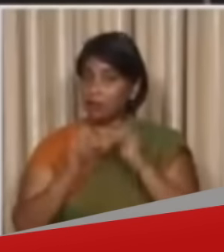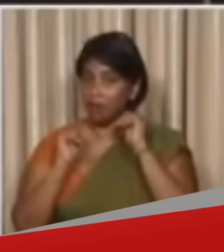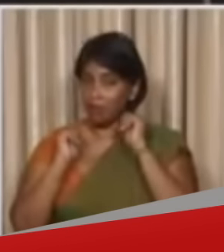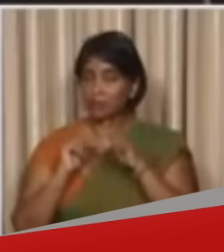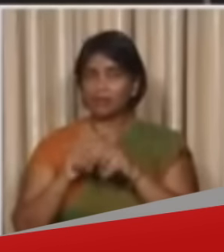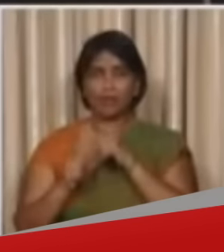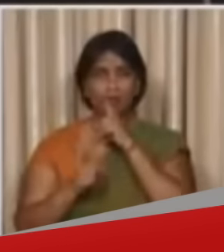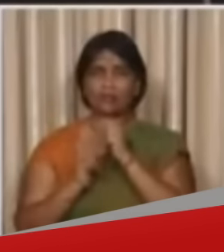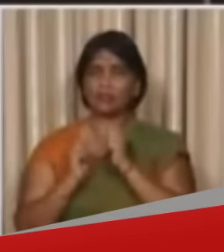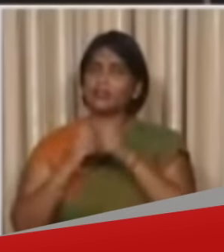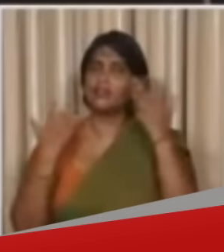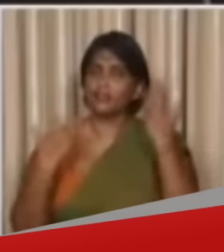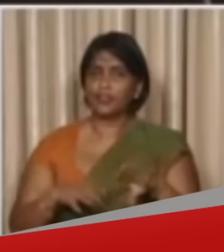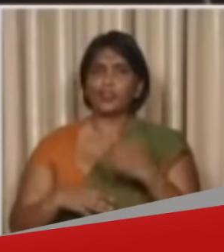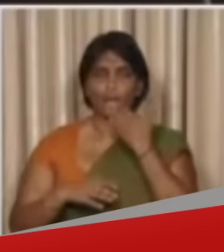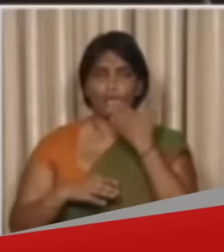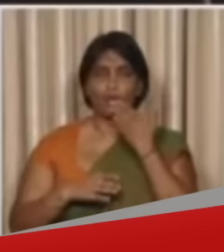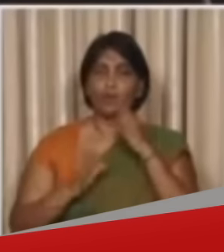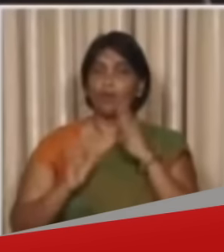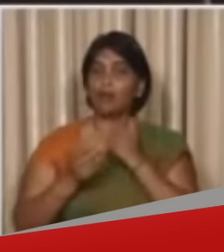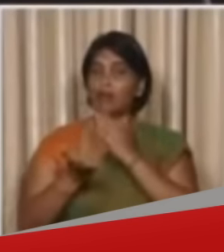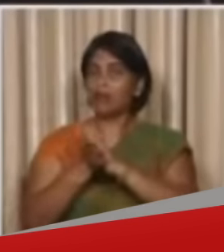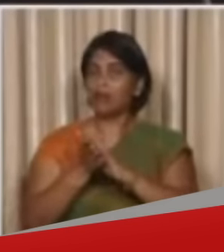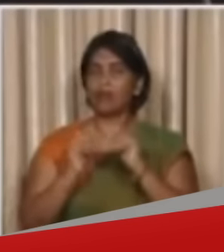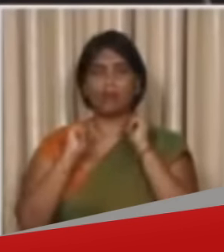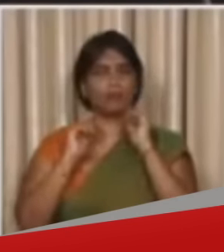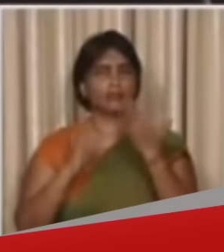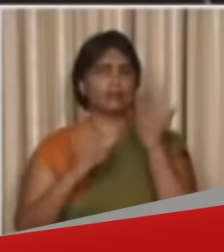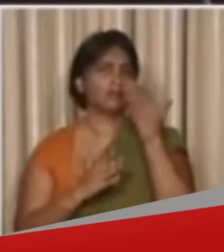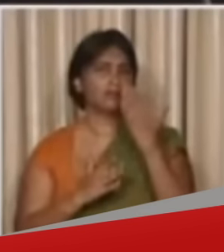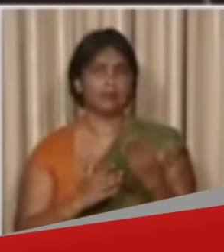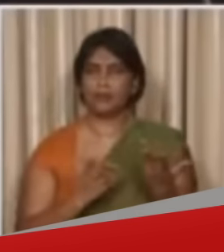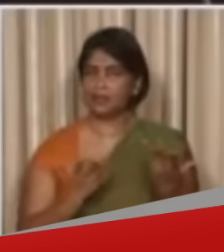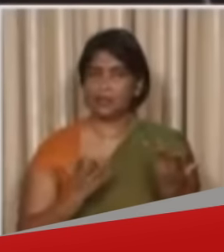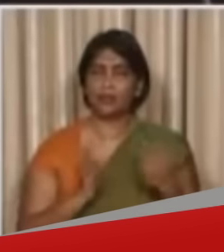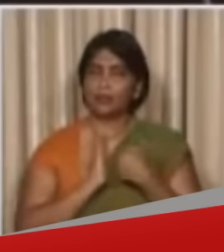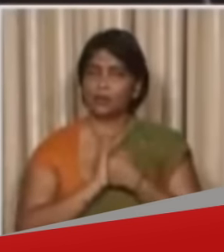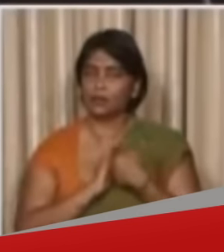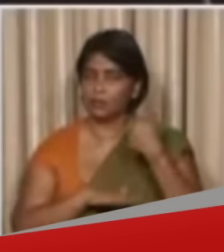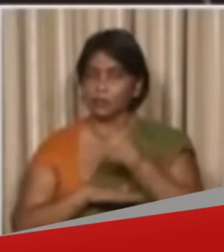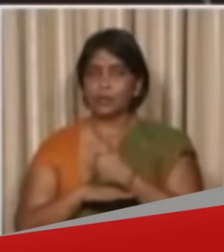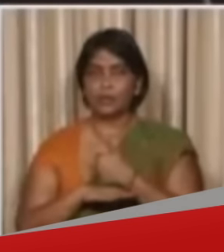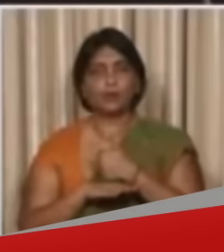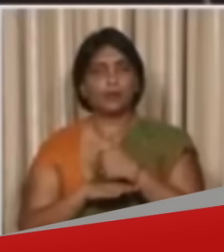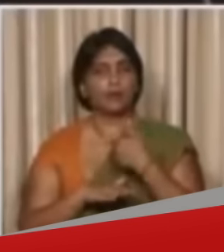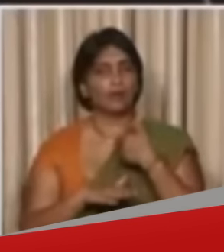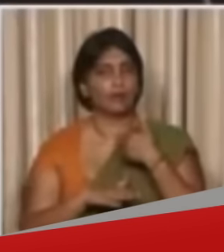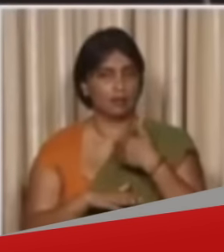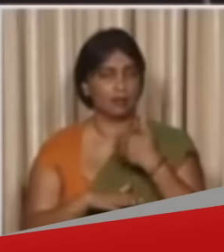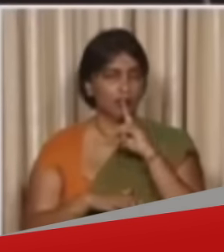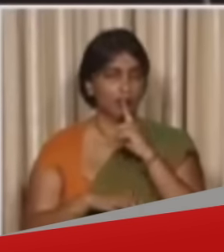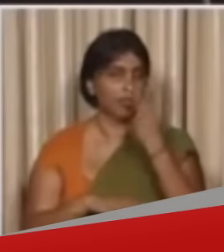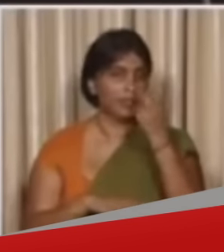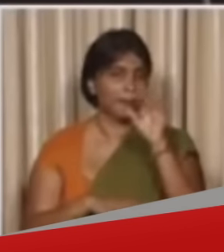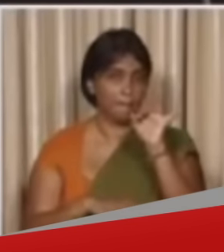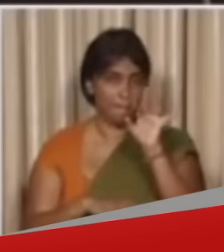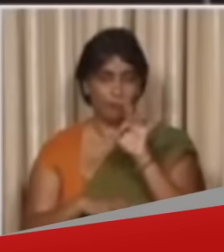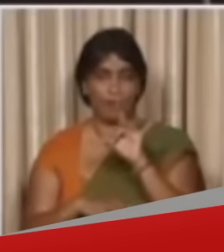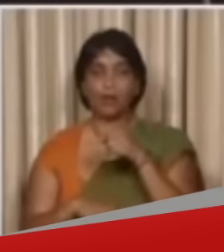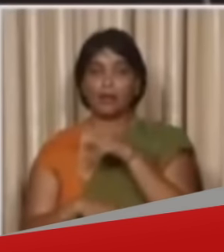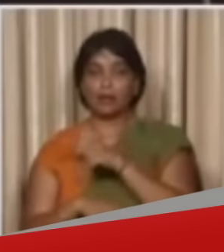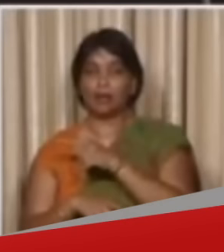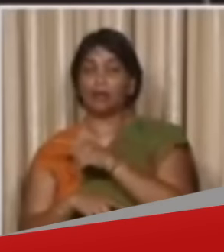කතාව අවසන් කරන්න පුළුවන්. හැබැයි සාධාරණ ඉෂ්ට වෙන පාටක් නෑ ගරු මුලාසේ මන්තුමනි. විශේෂයෙන් මම යන්නම් 2015ට දැන්